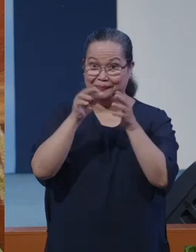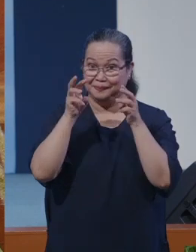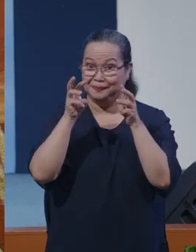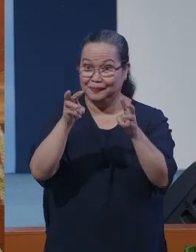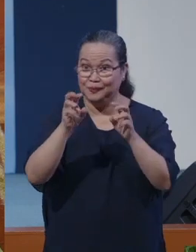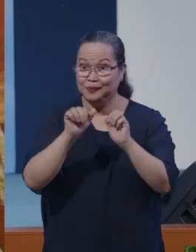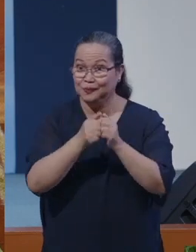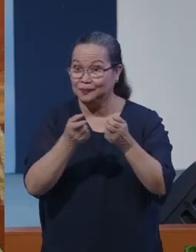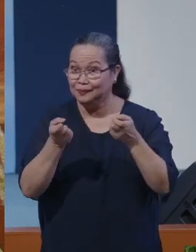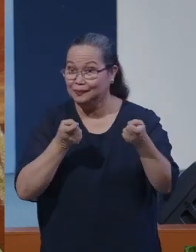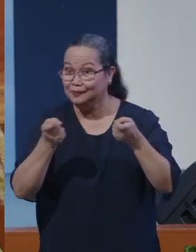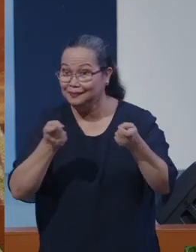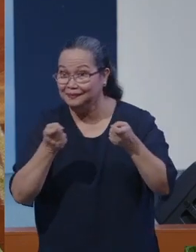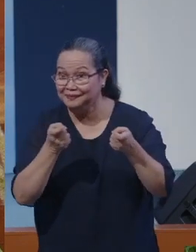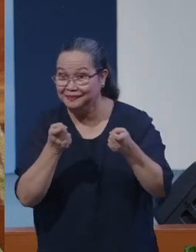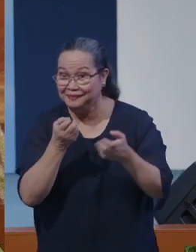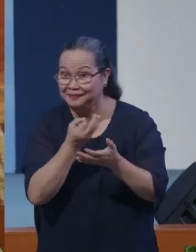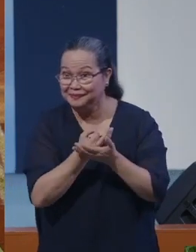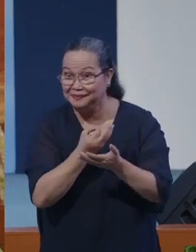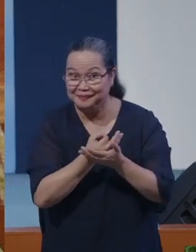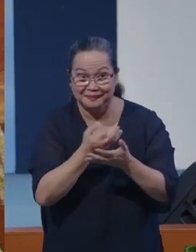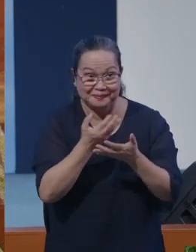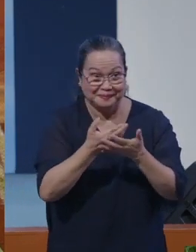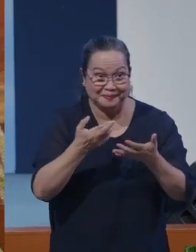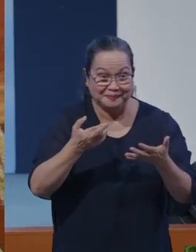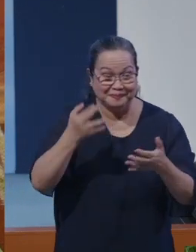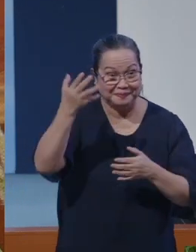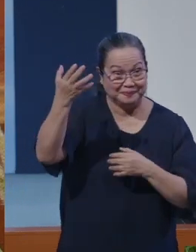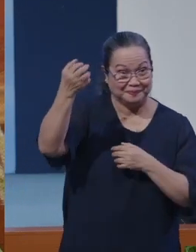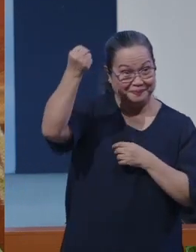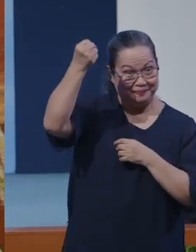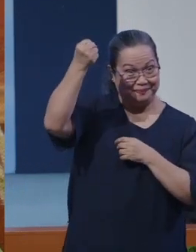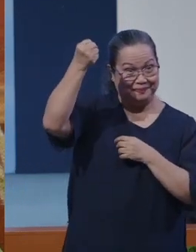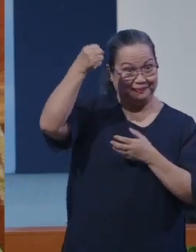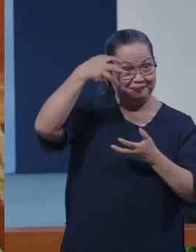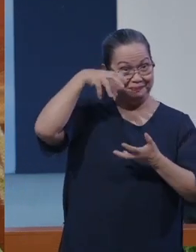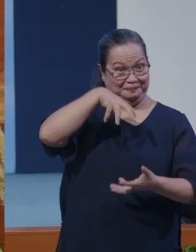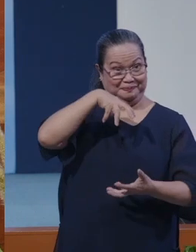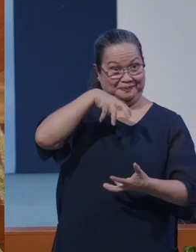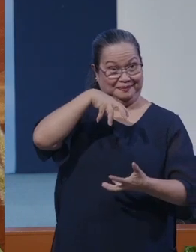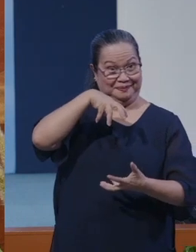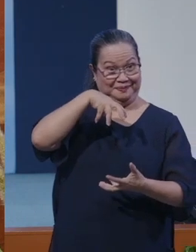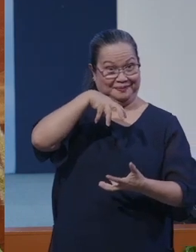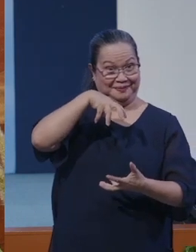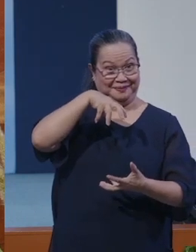paraan ng paghawak ng wealth,